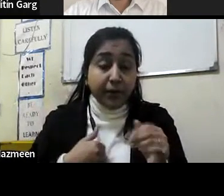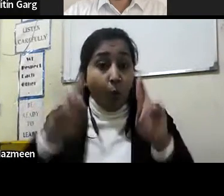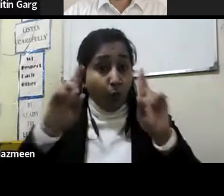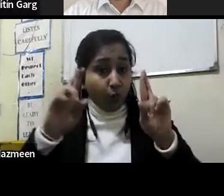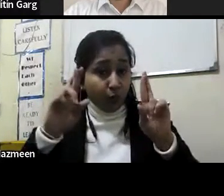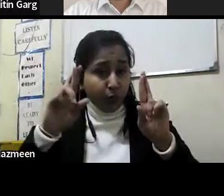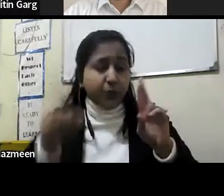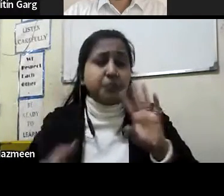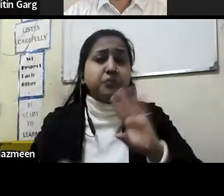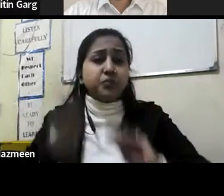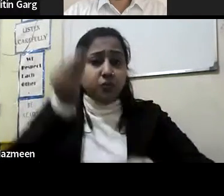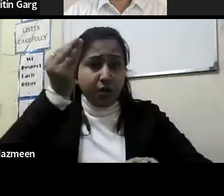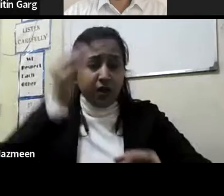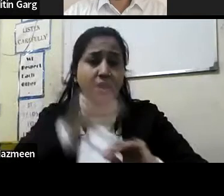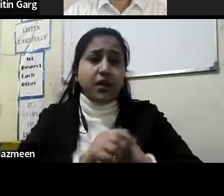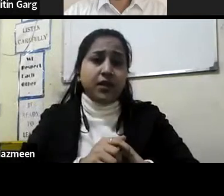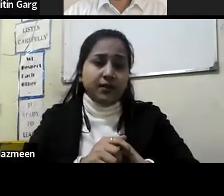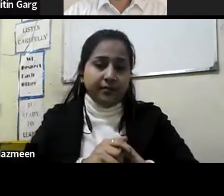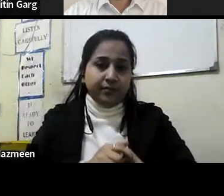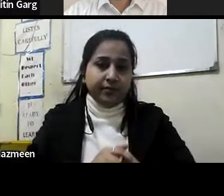हम सार्थक ग्रेजुएट से।